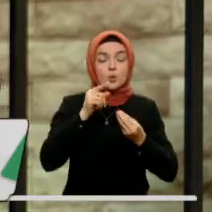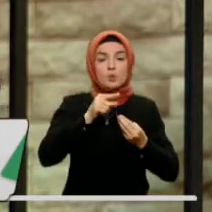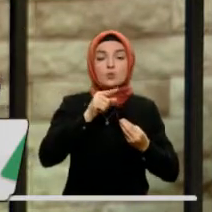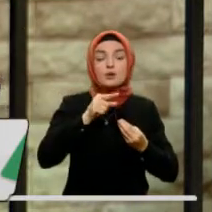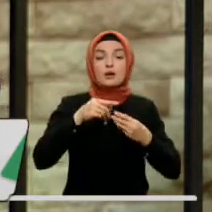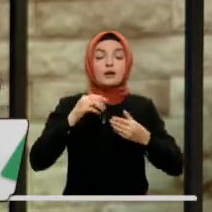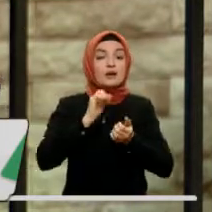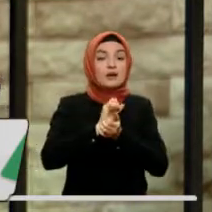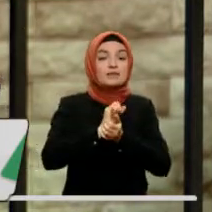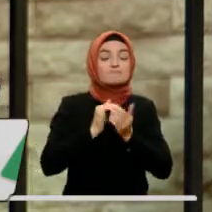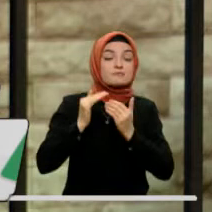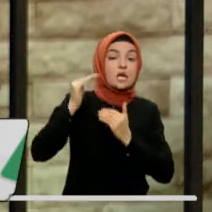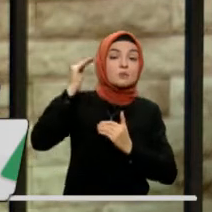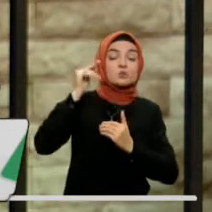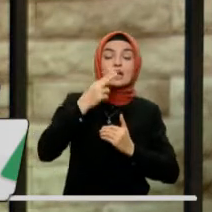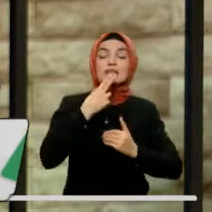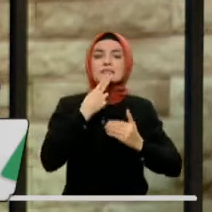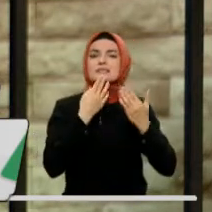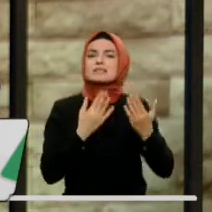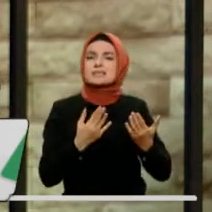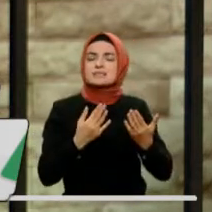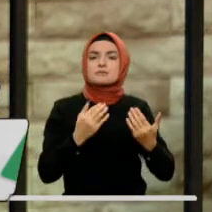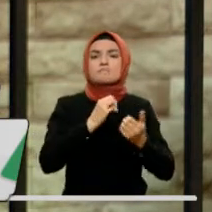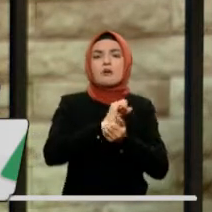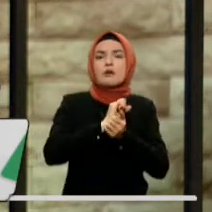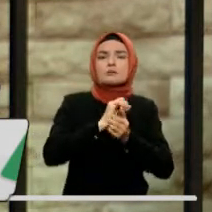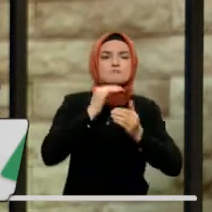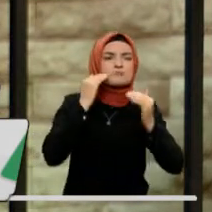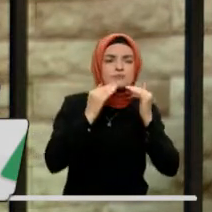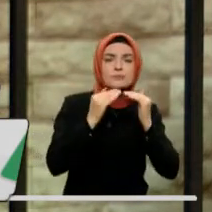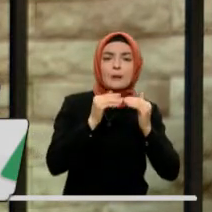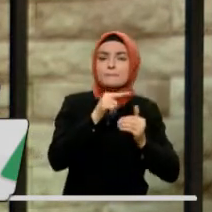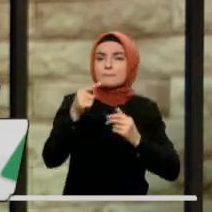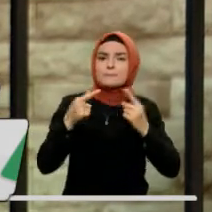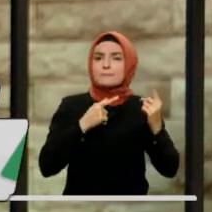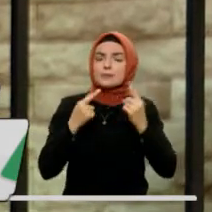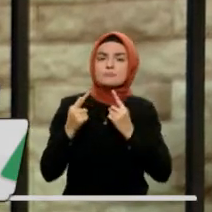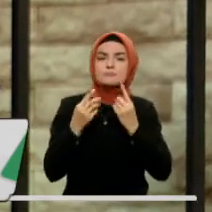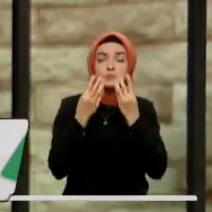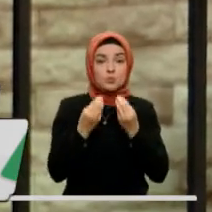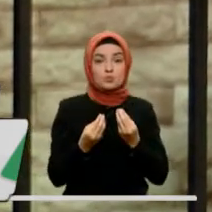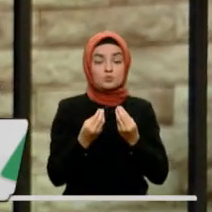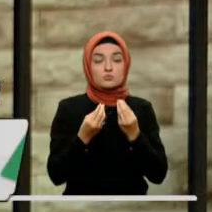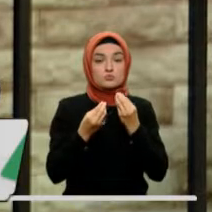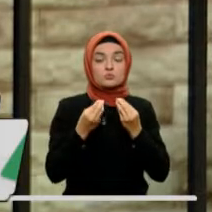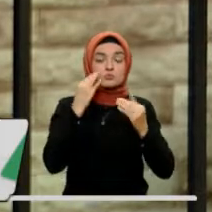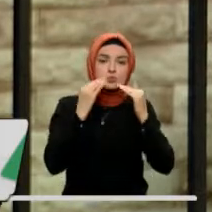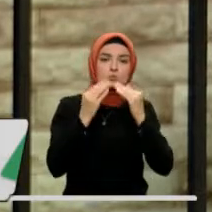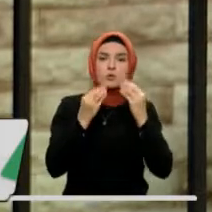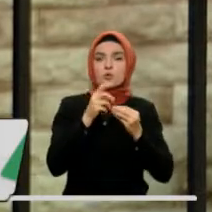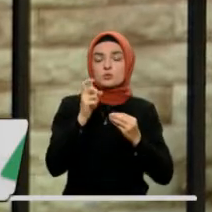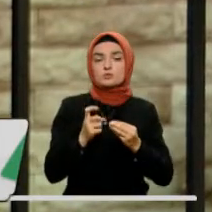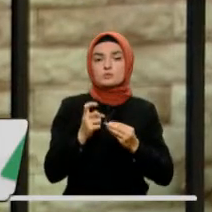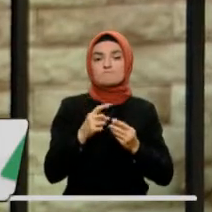delikanlının veya bu ailede yetişen kızın yapısı bizim birbirimize geçimimizi kolaylaştırır mıdan ziyade. Şimdi biz